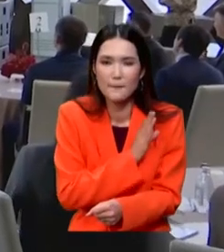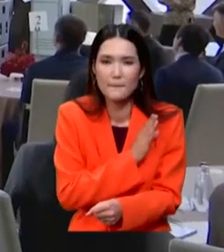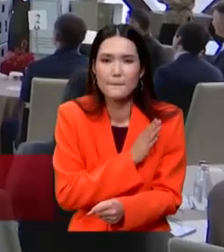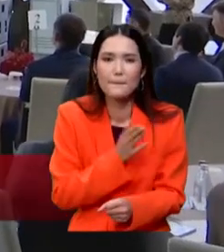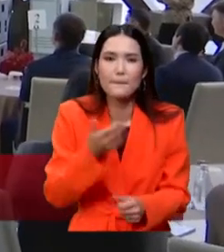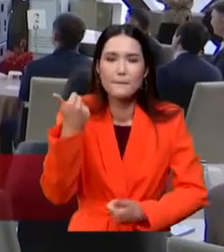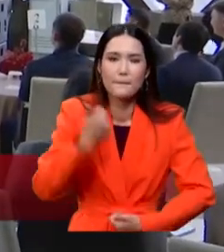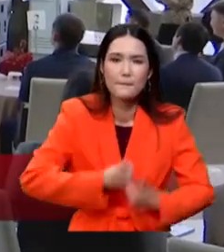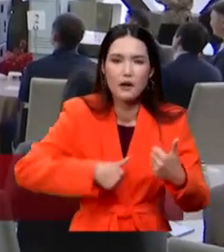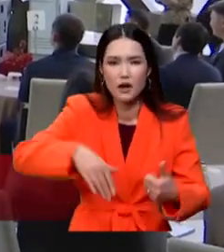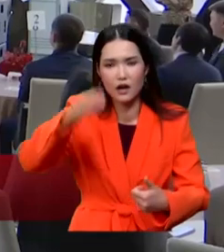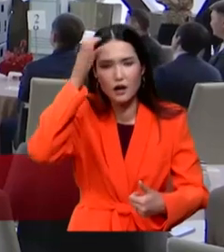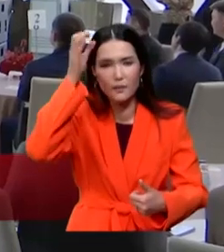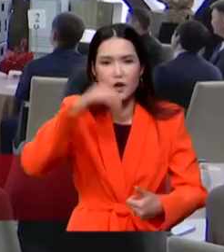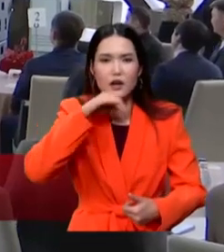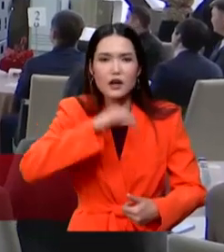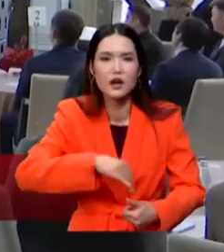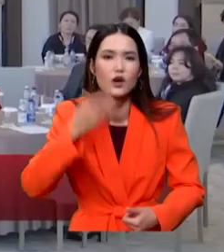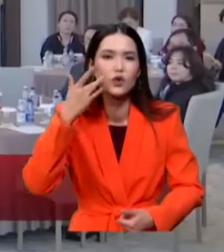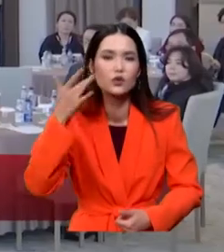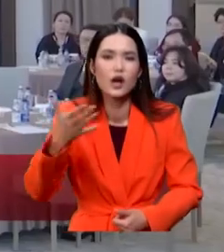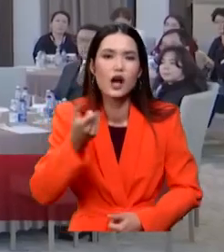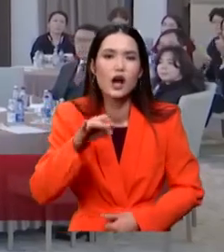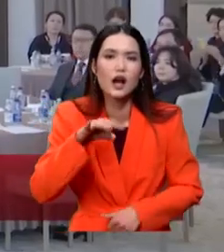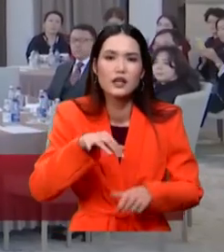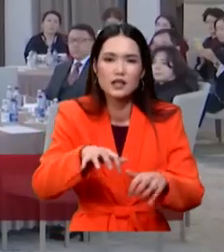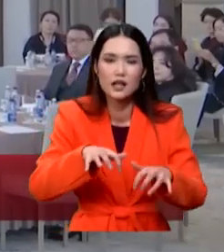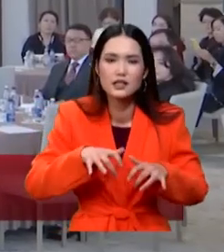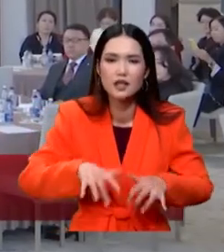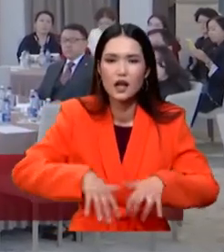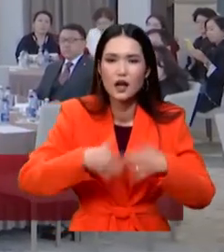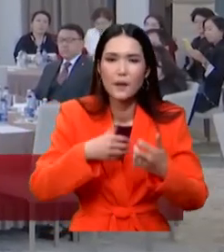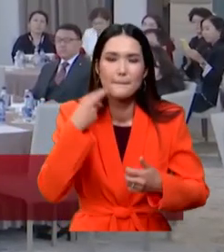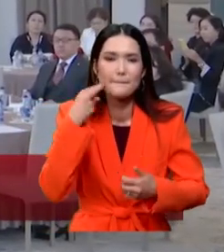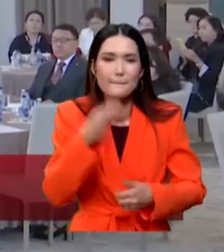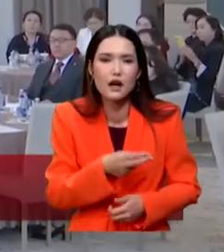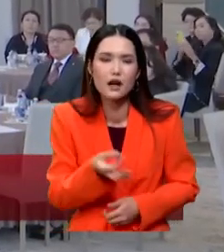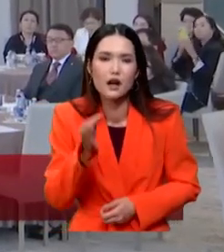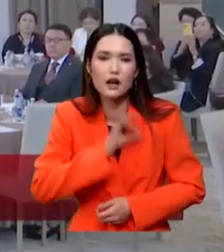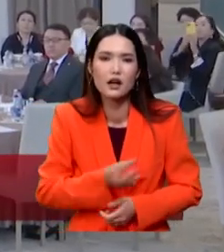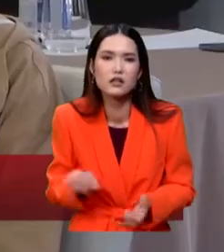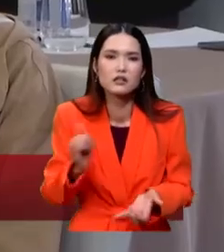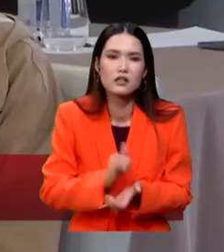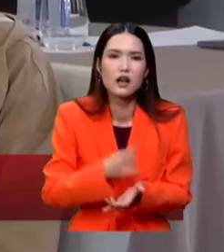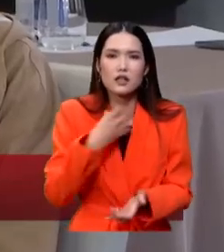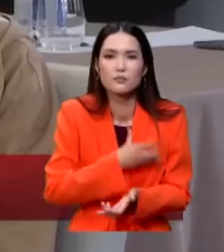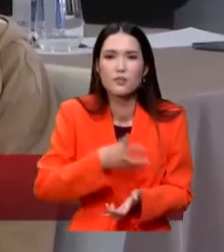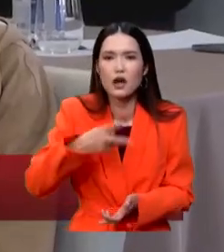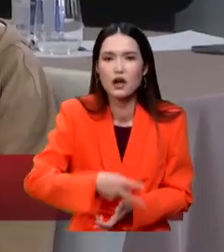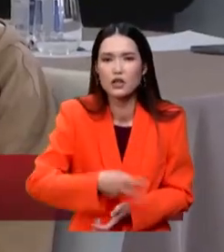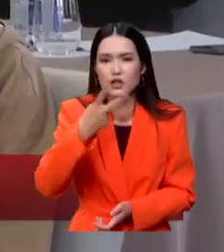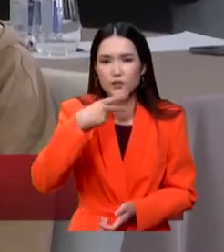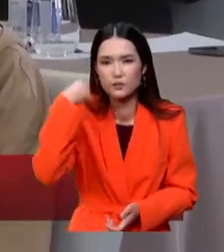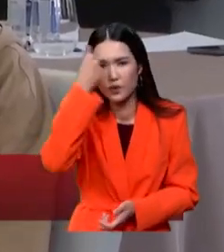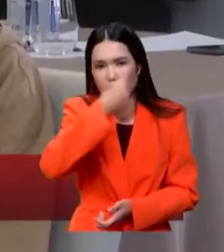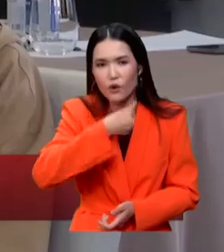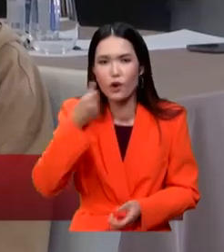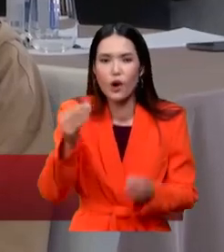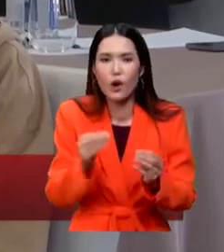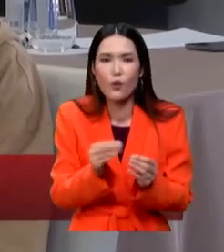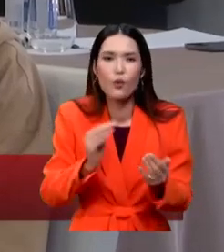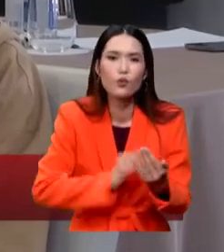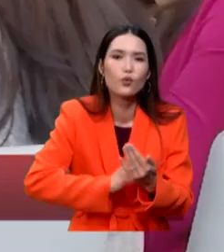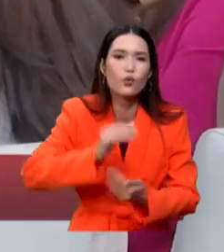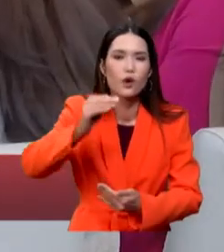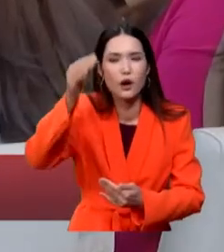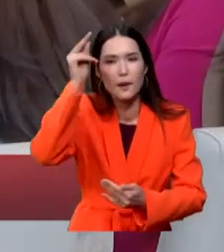Мұндай байқау білім саласына соңғы IT-технологияларды сапалы әрі ұтымды енгізу үшін маңызды. 2022 жылы ғылым және жоғары